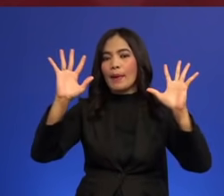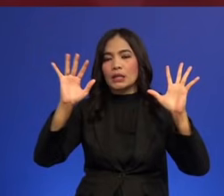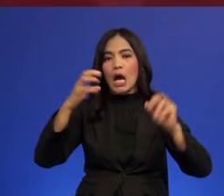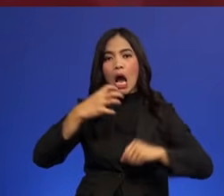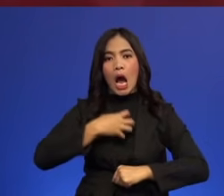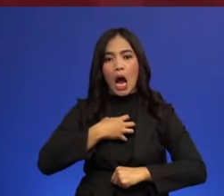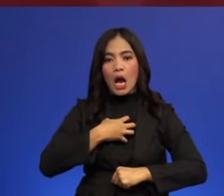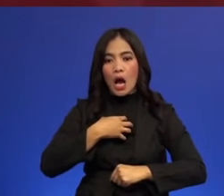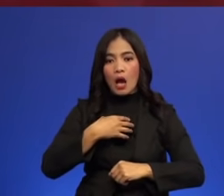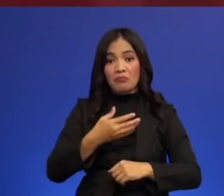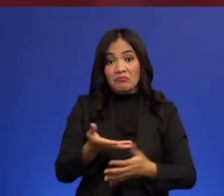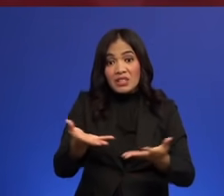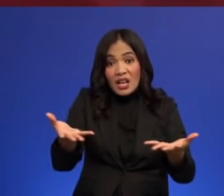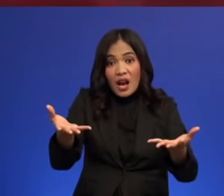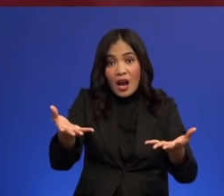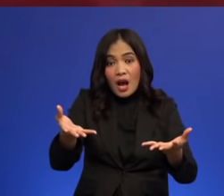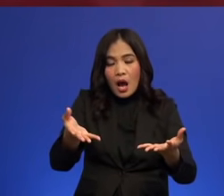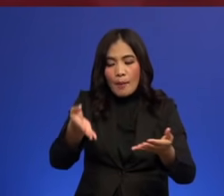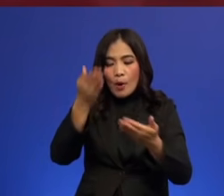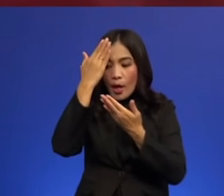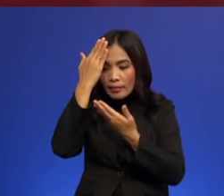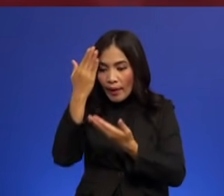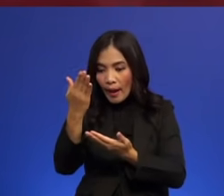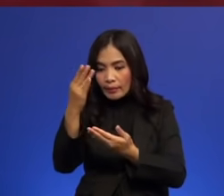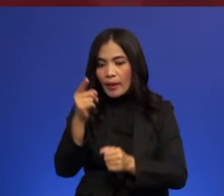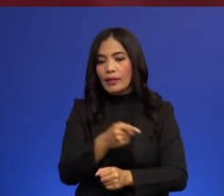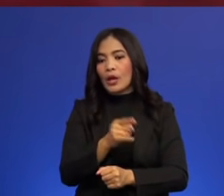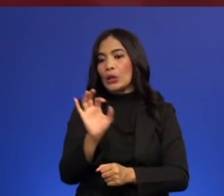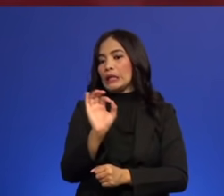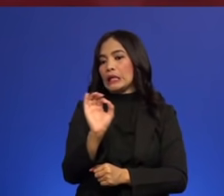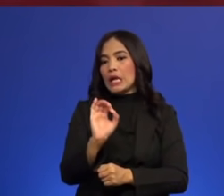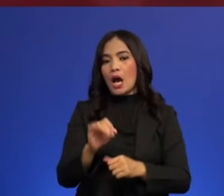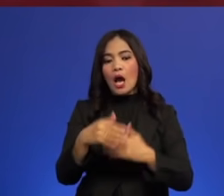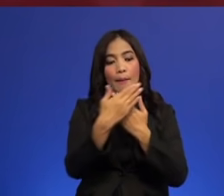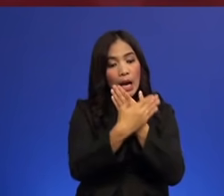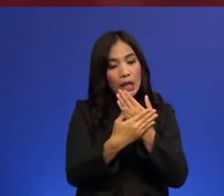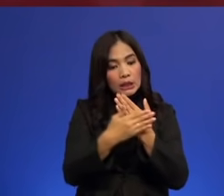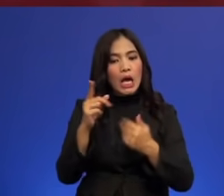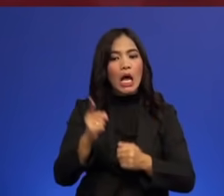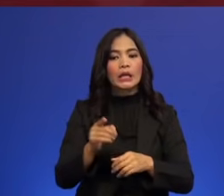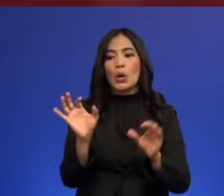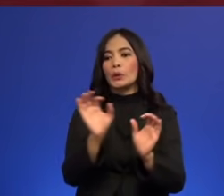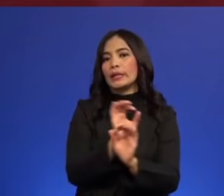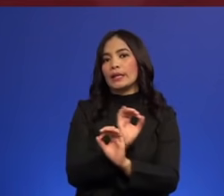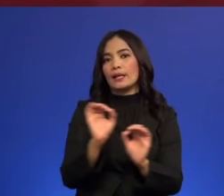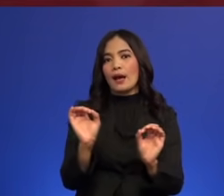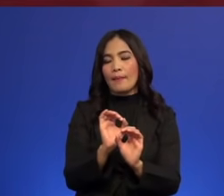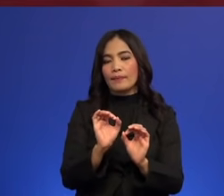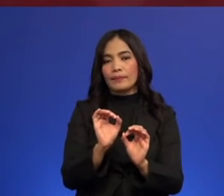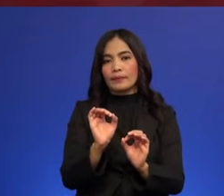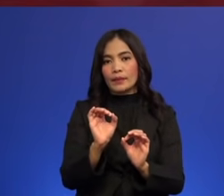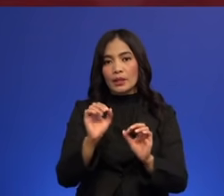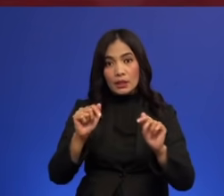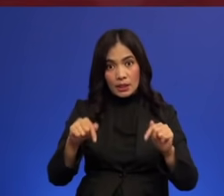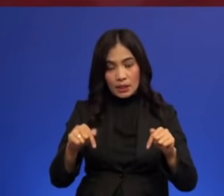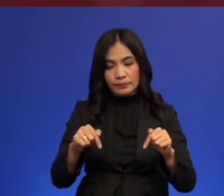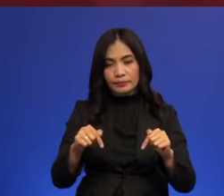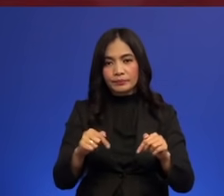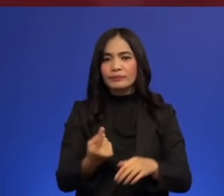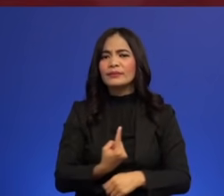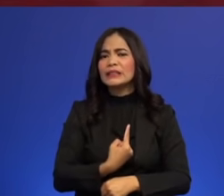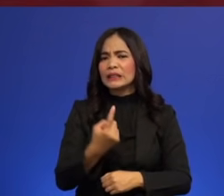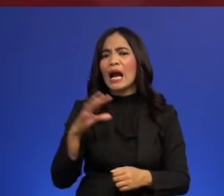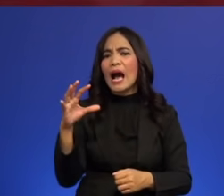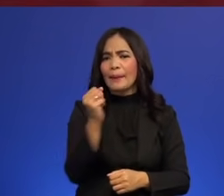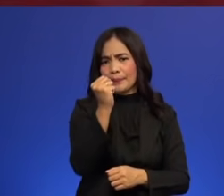tidak taat. Ia bisa mengasihi Allah atau tidak mengasihi Allah. Karenanya kita mau